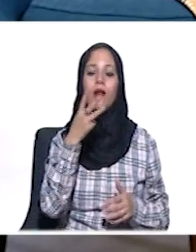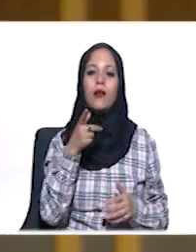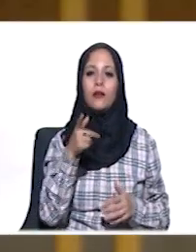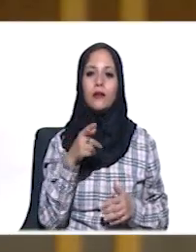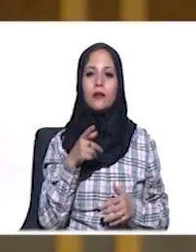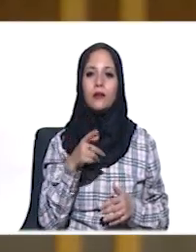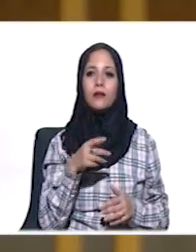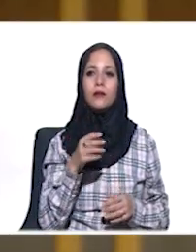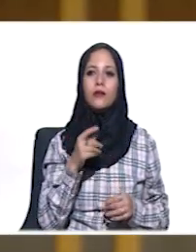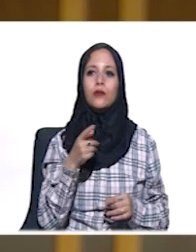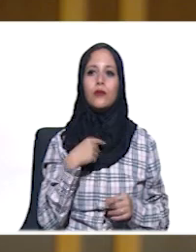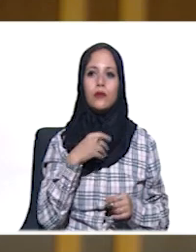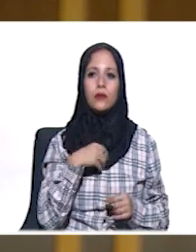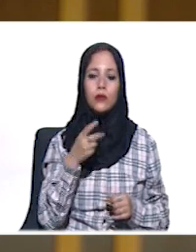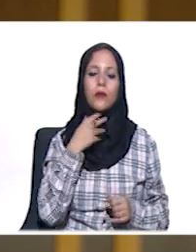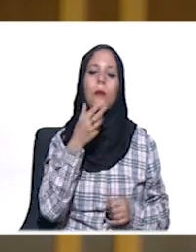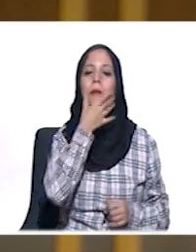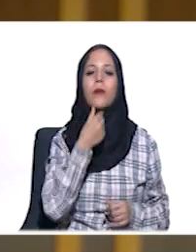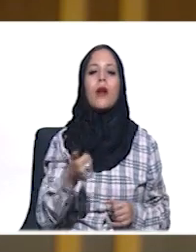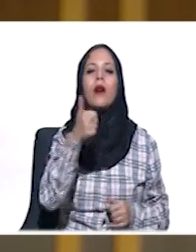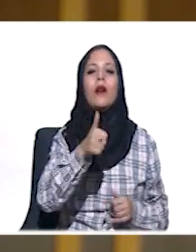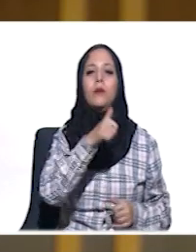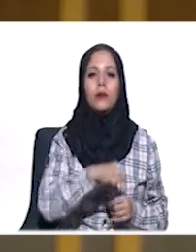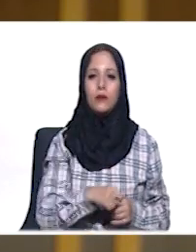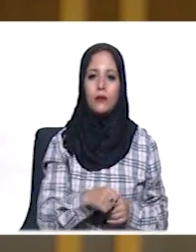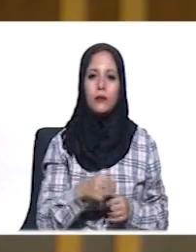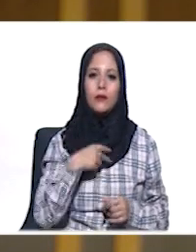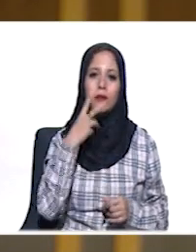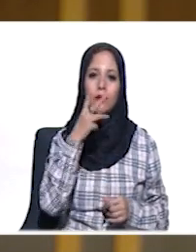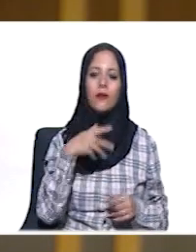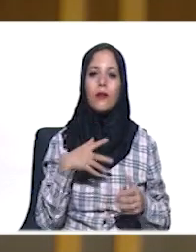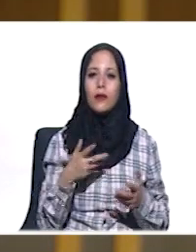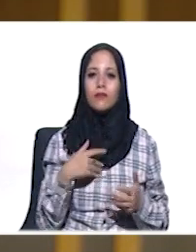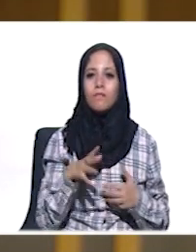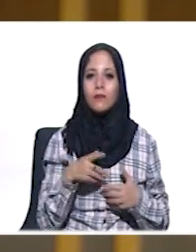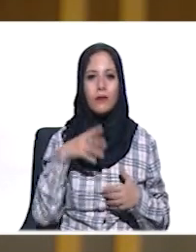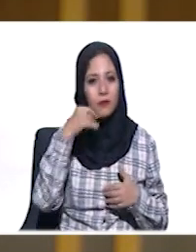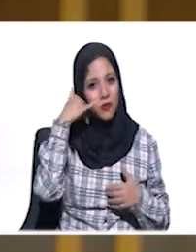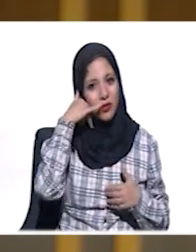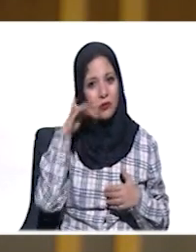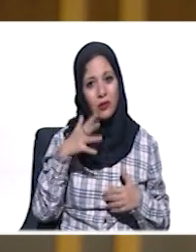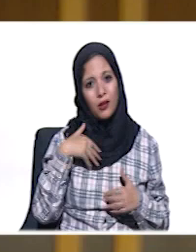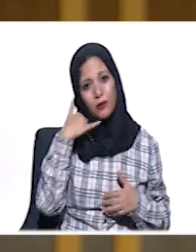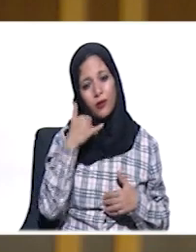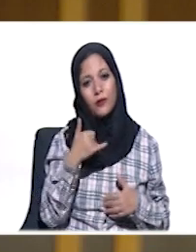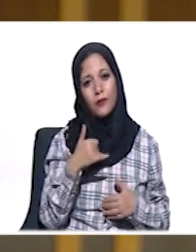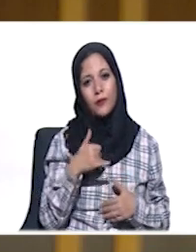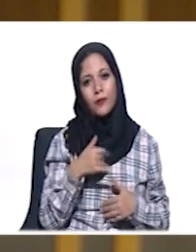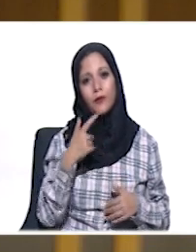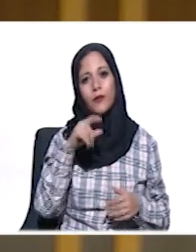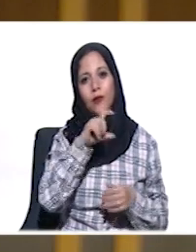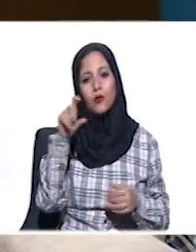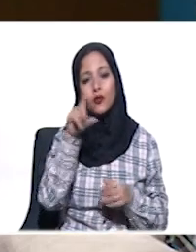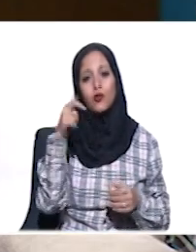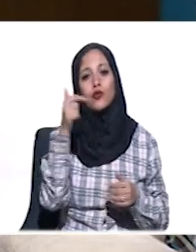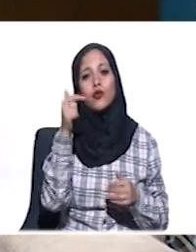ان دي اخذت زوجي مني. فانا رايحه ما اعرفهاش، ما كنتش اعرف، كنت بكلمها في التليفون على فكره فتره 6 شهور كنت